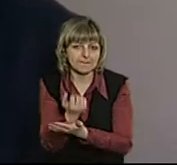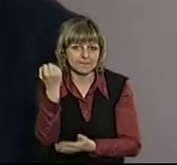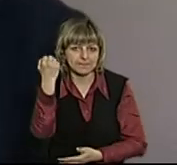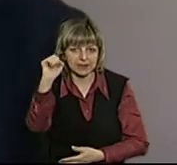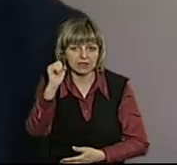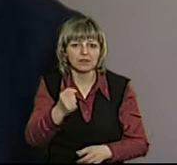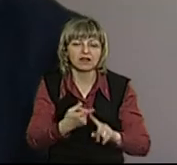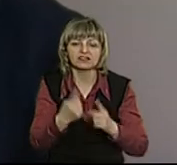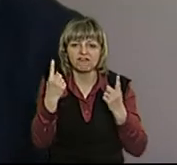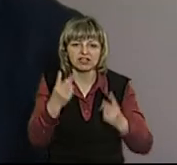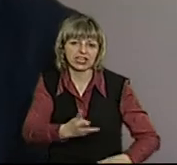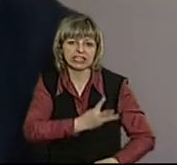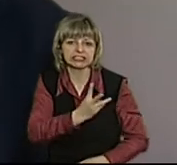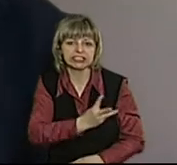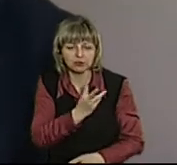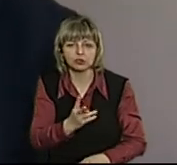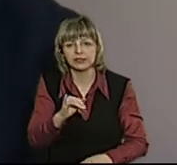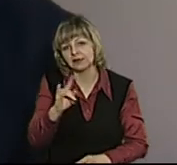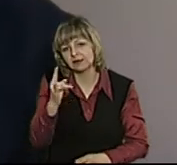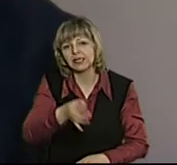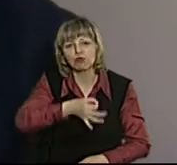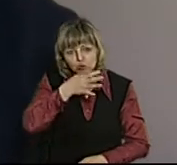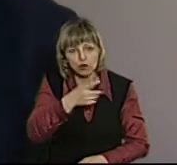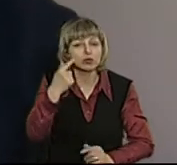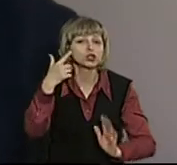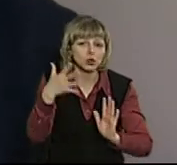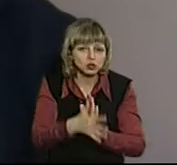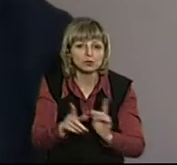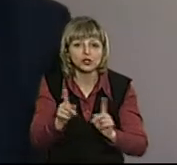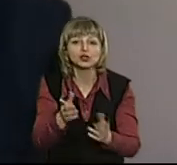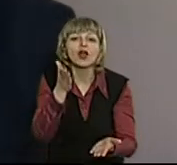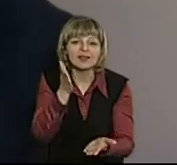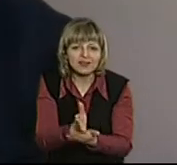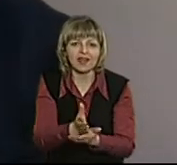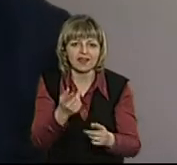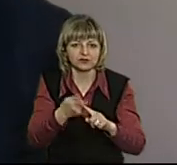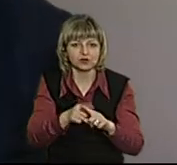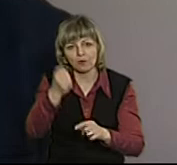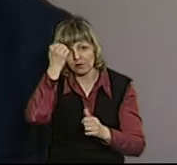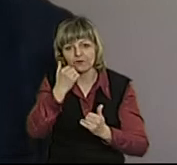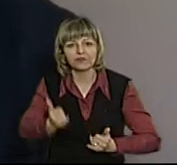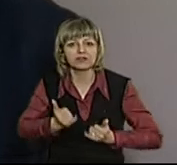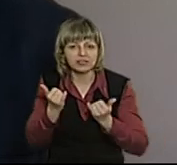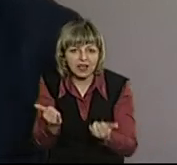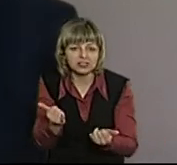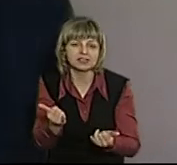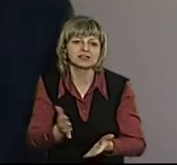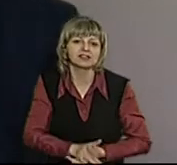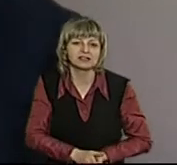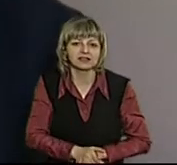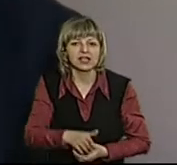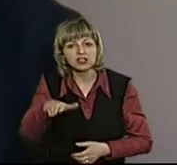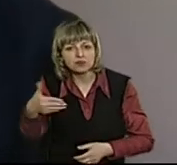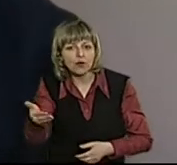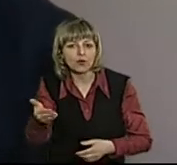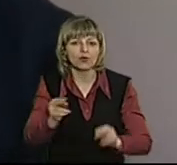неї величезний стимул, безумовно, це їй подобається, і вона розуміє, що є цьому вдячність і якась віддача з боку